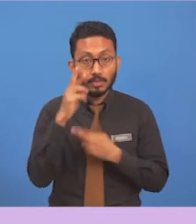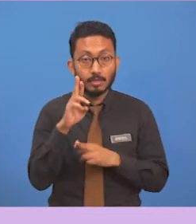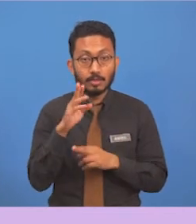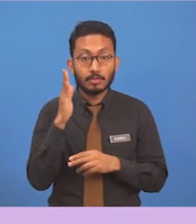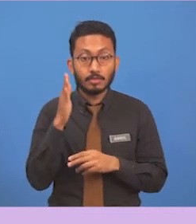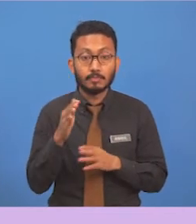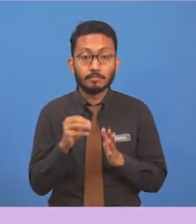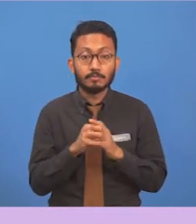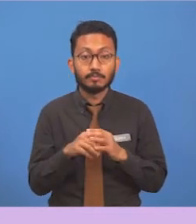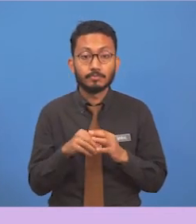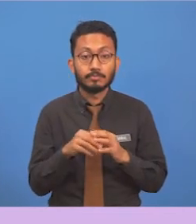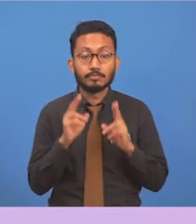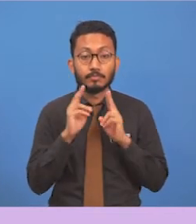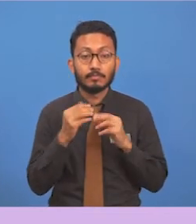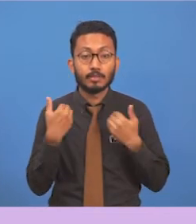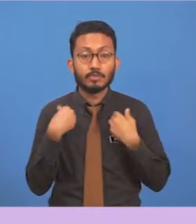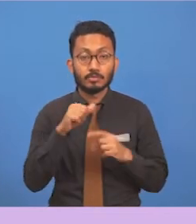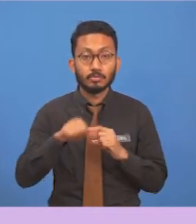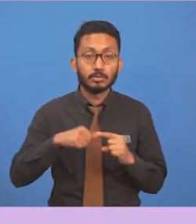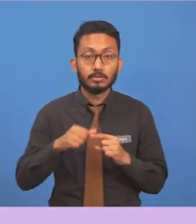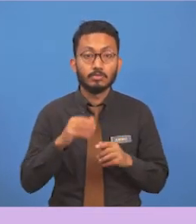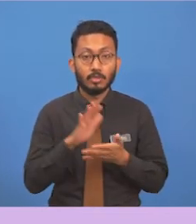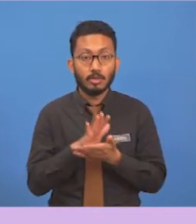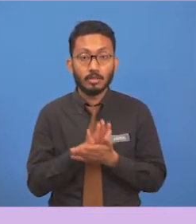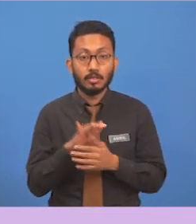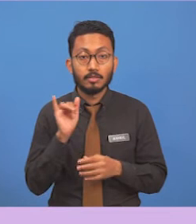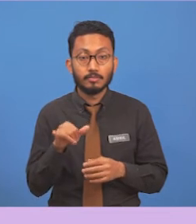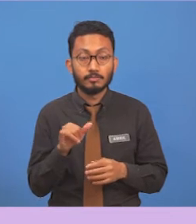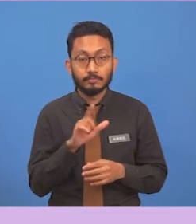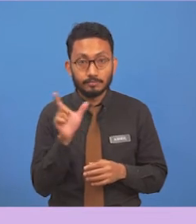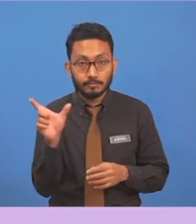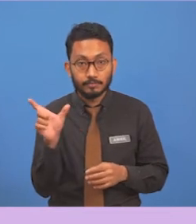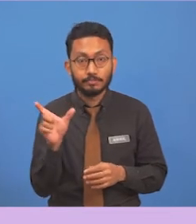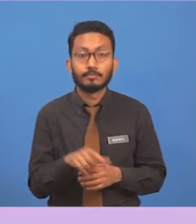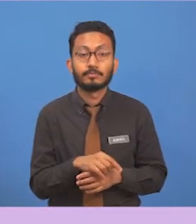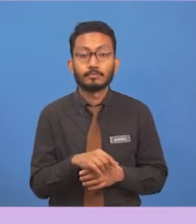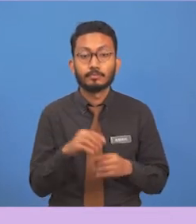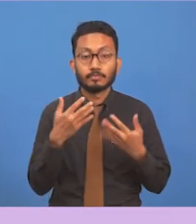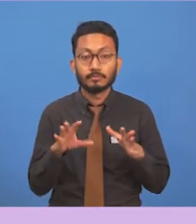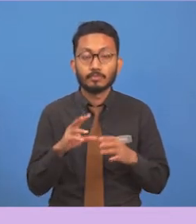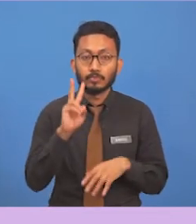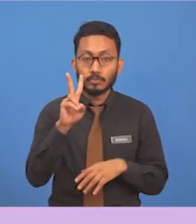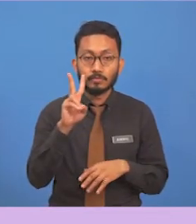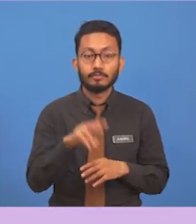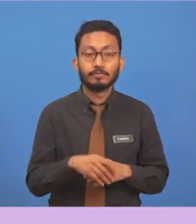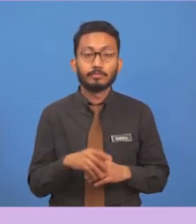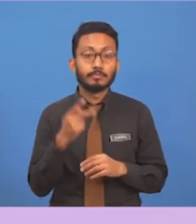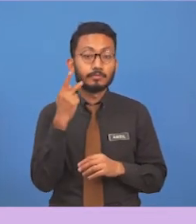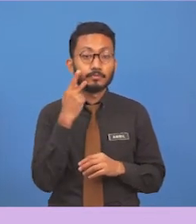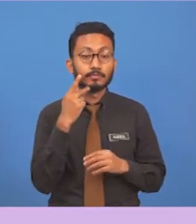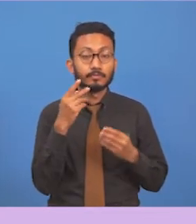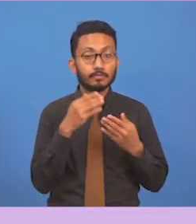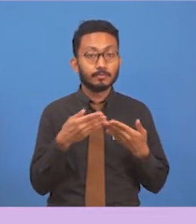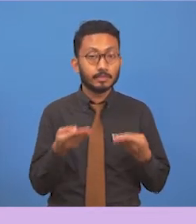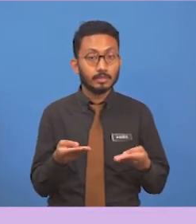akan mewujudkan suasana sekolah yang harmoni2 Kelly memberikan pelayanan yang